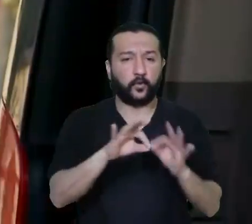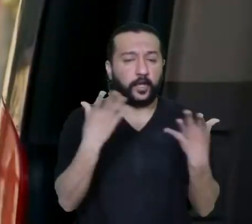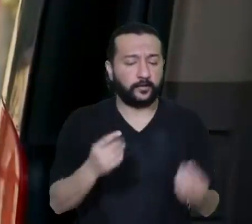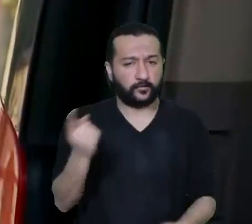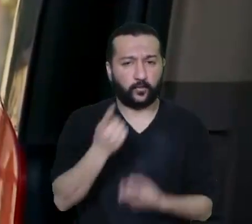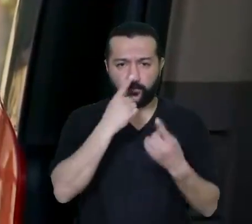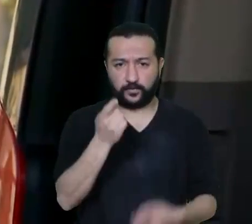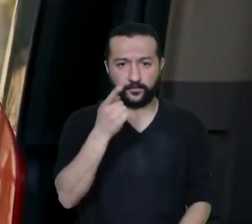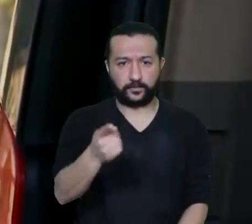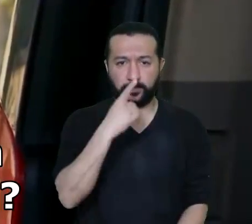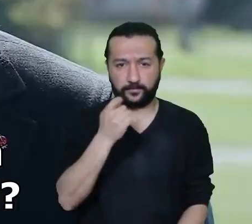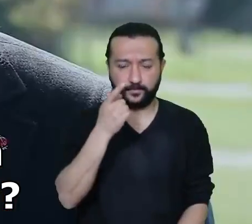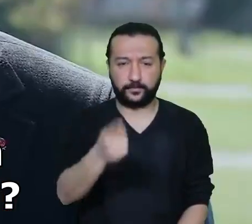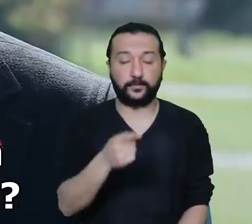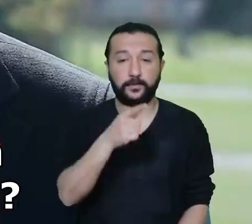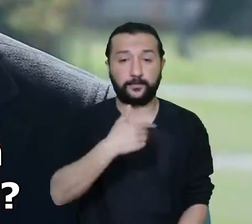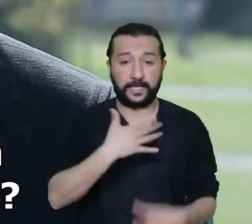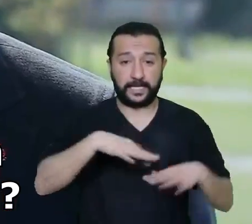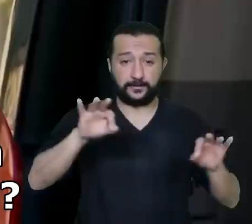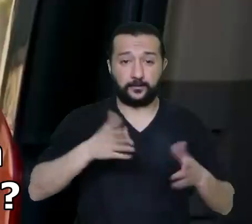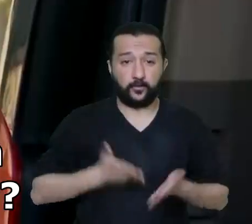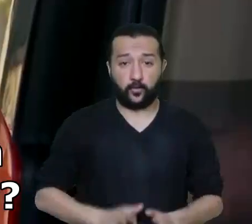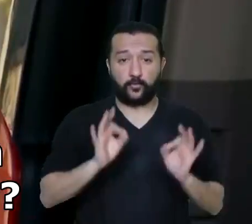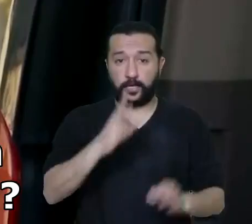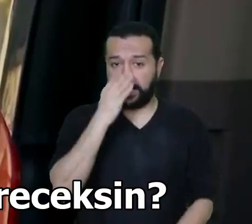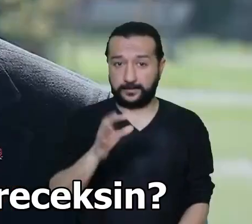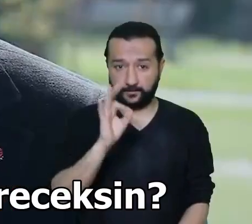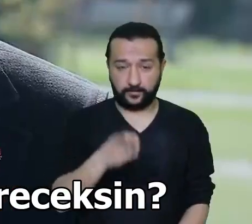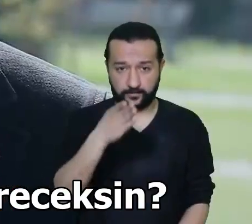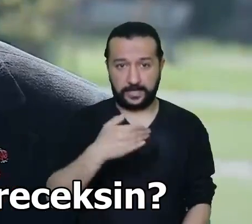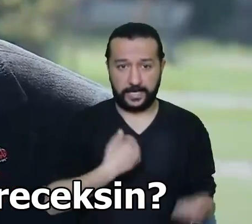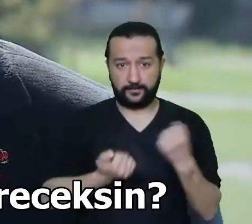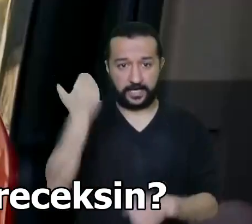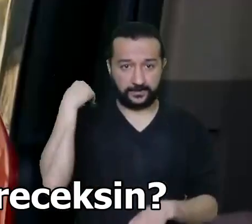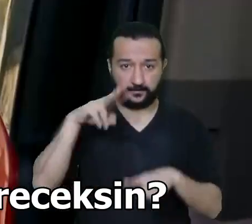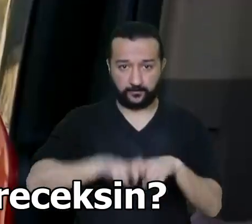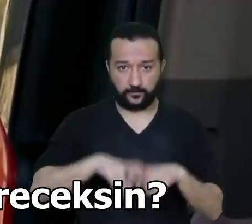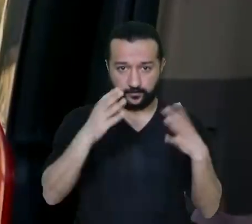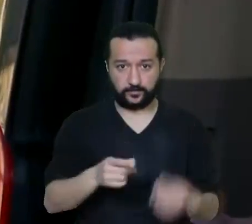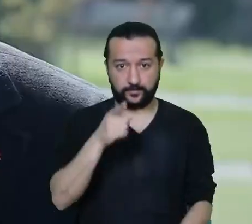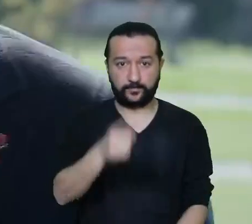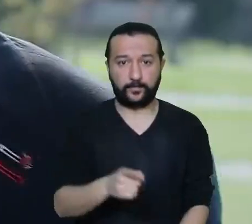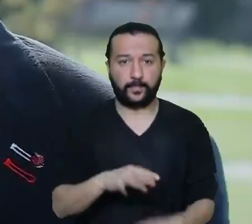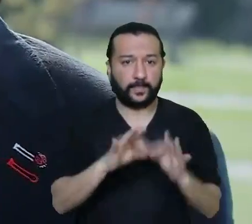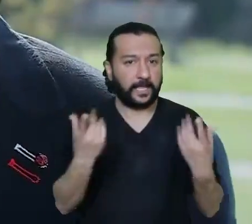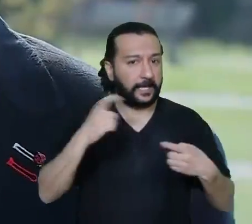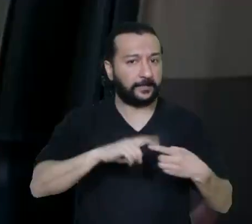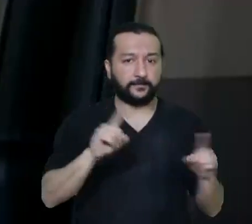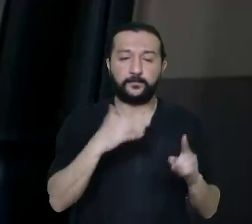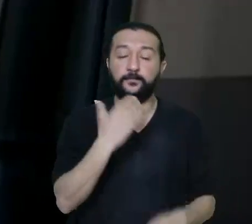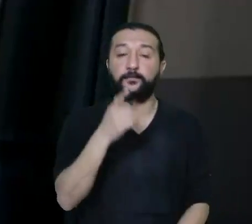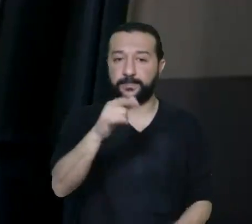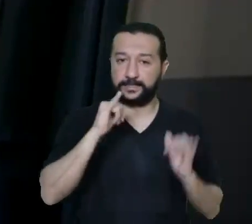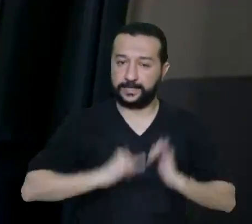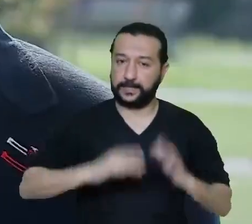böyle Allah aşkına Sarpişkom ya? Bana hazırladığın doğum günü hediyesi bu mu yani? Beni arabanın arkasında mı gezdireceksin? Ne alakası var hayatım?